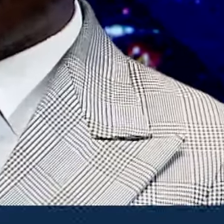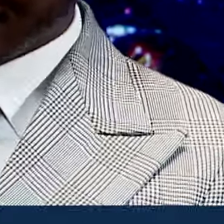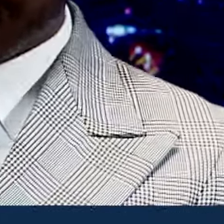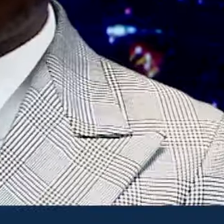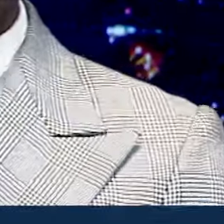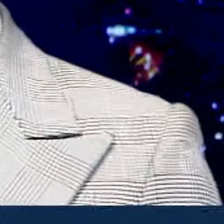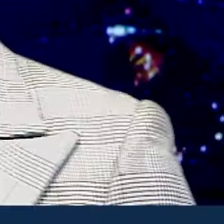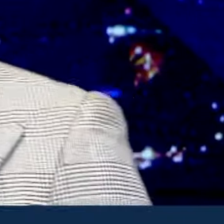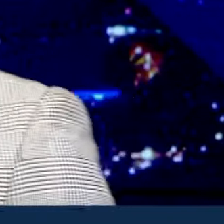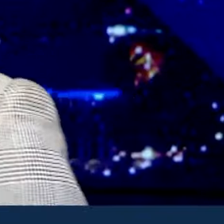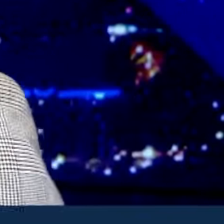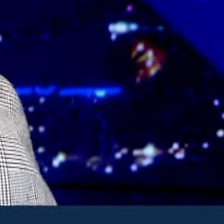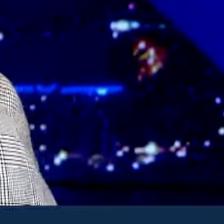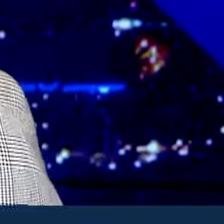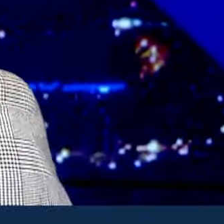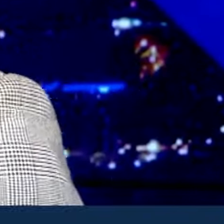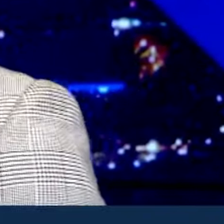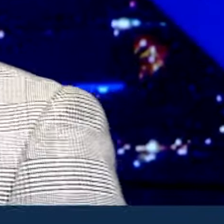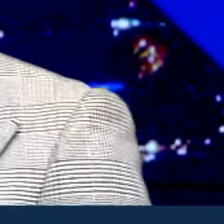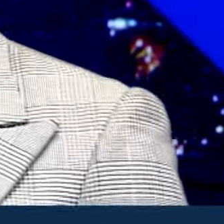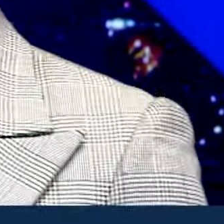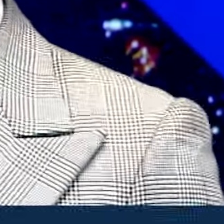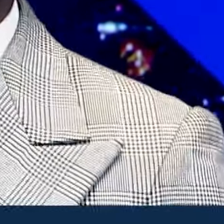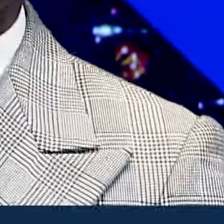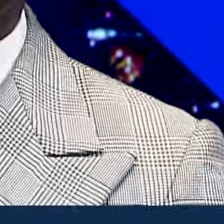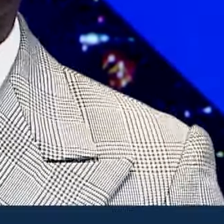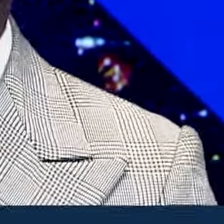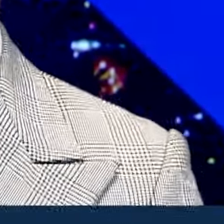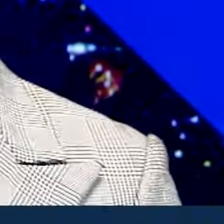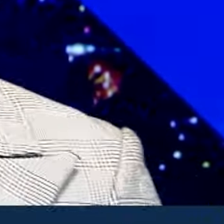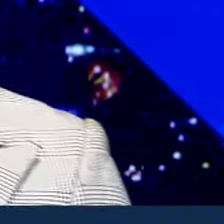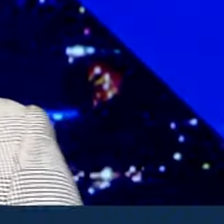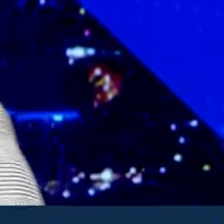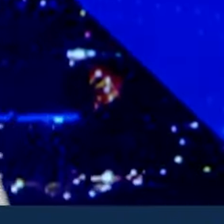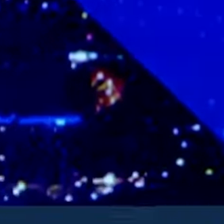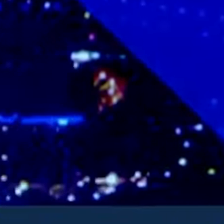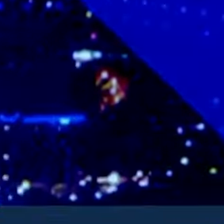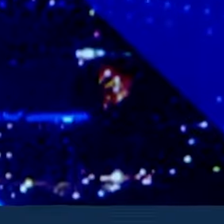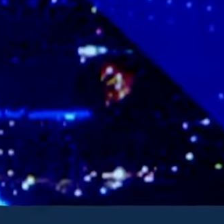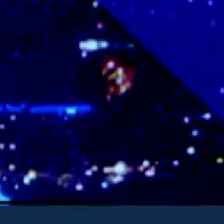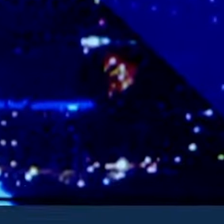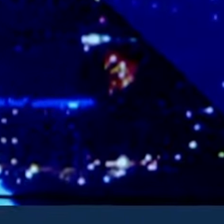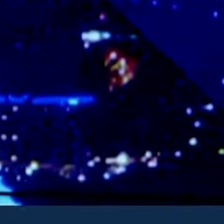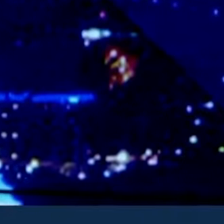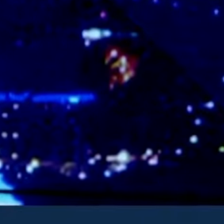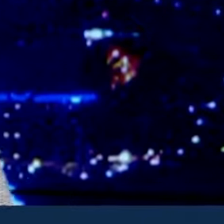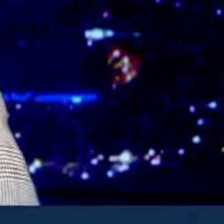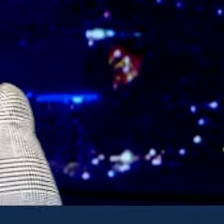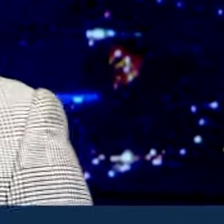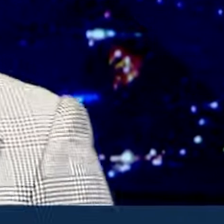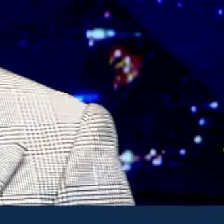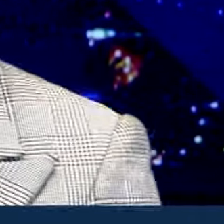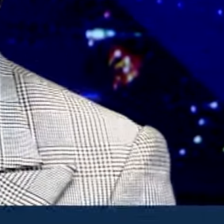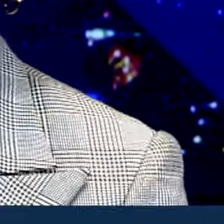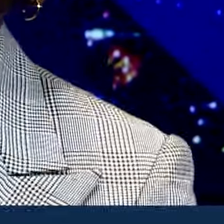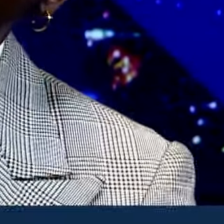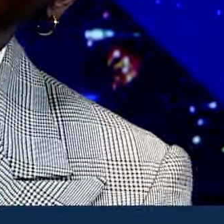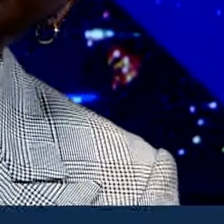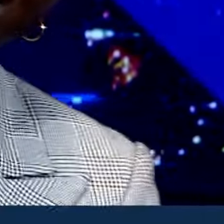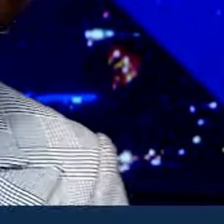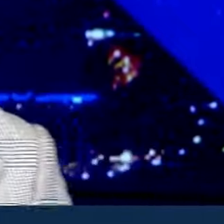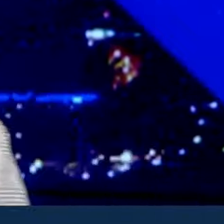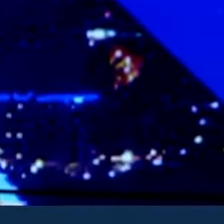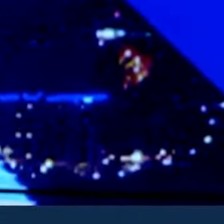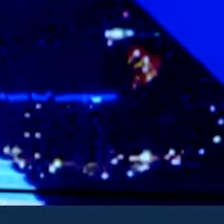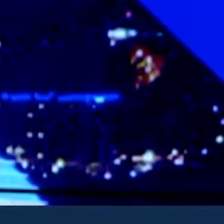bed, dam kuri bed kuri matera. Anyambika amapingu ndatuza numva yo